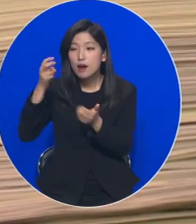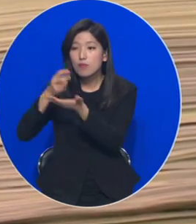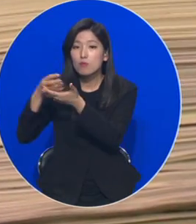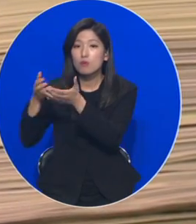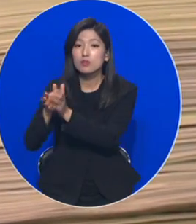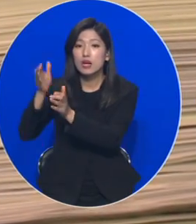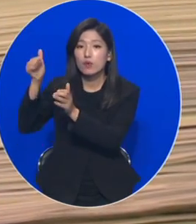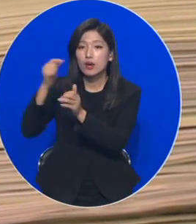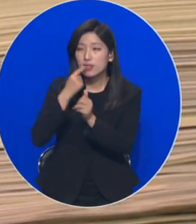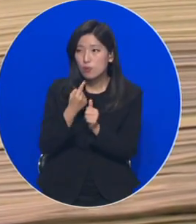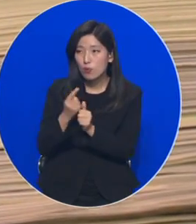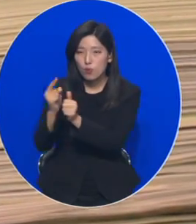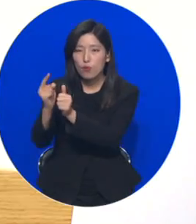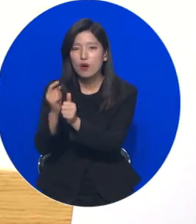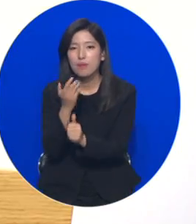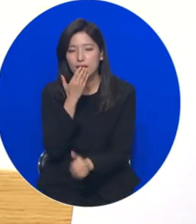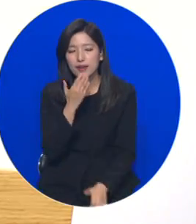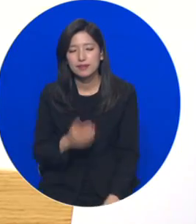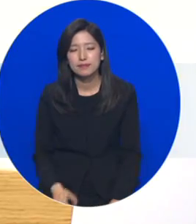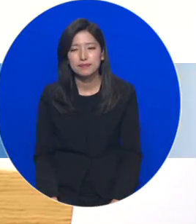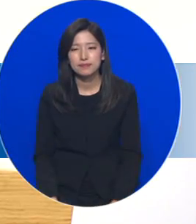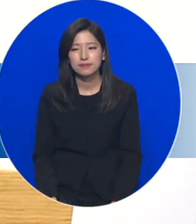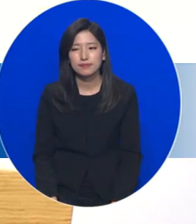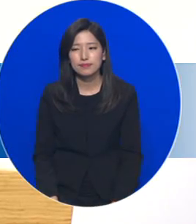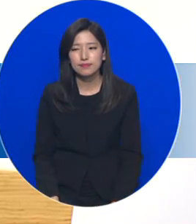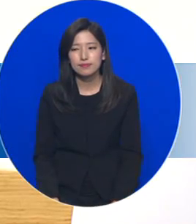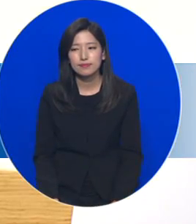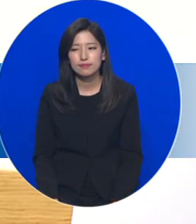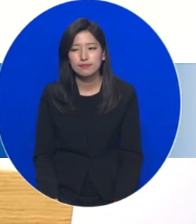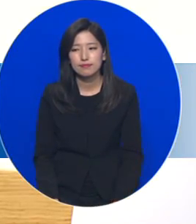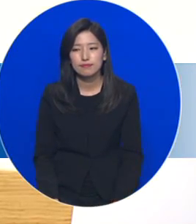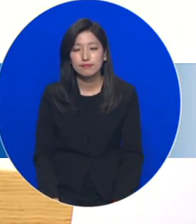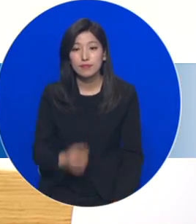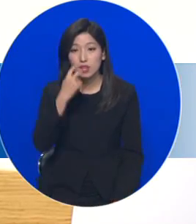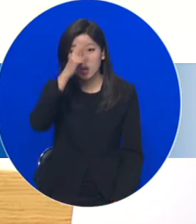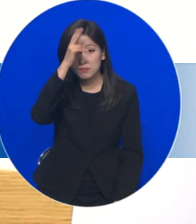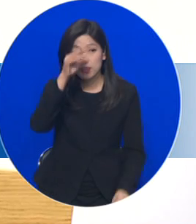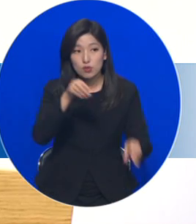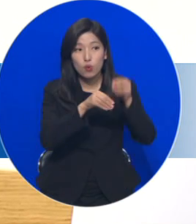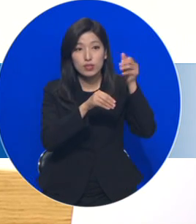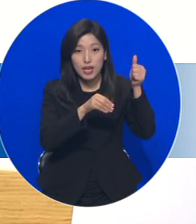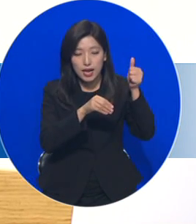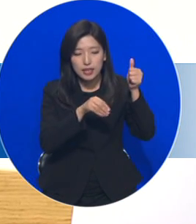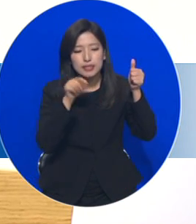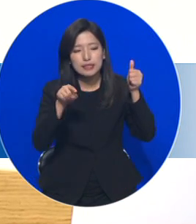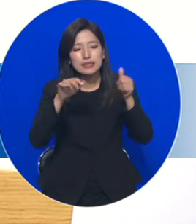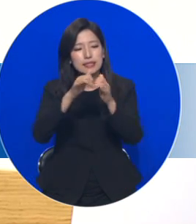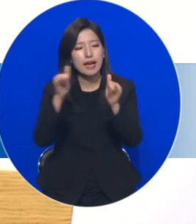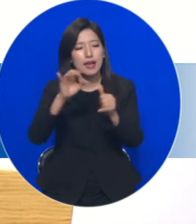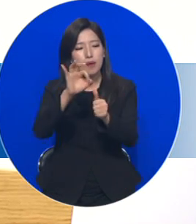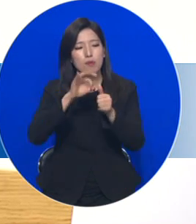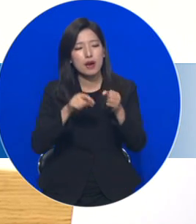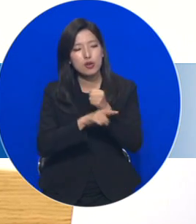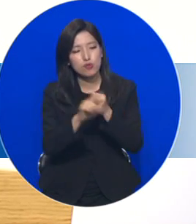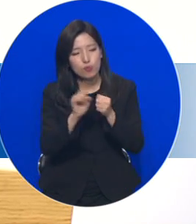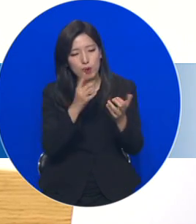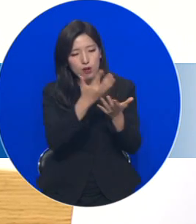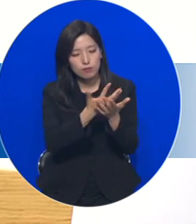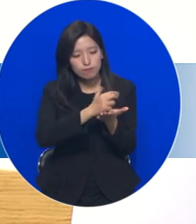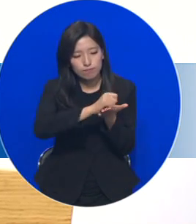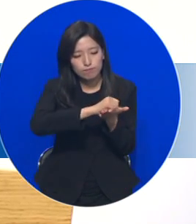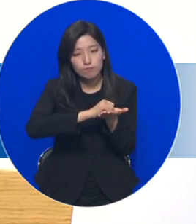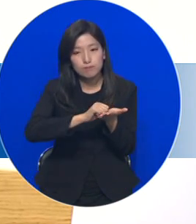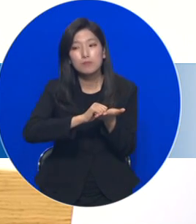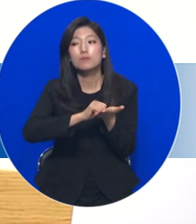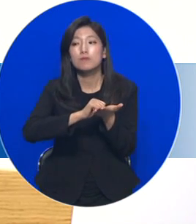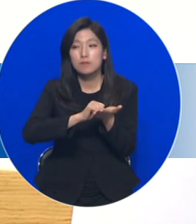서면으로 제출할 수 있도록 했습니다. 서면으로 정리를 해서 검찰인사위원회에 제출을 하고 검찰인사위원회에서 그